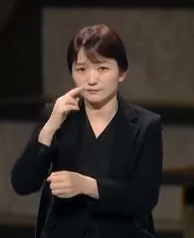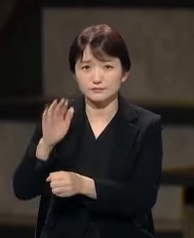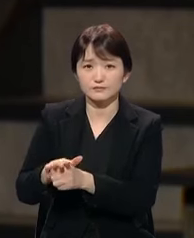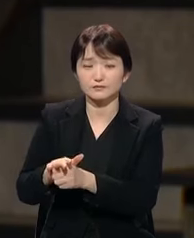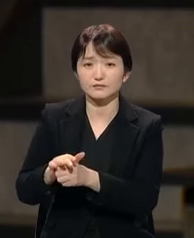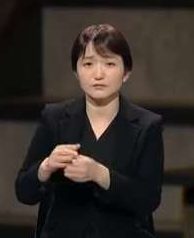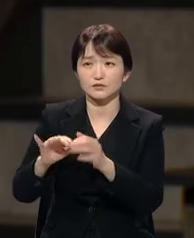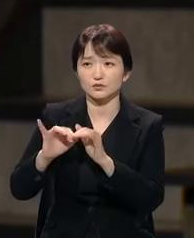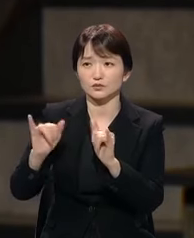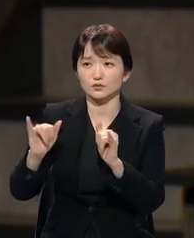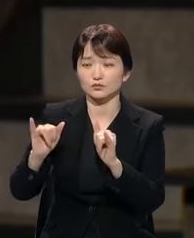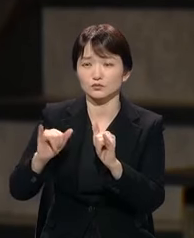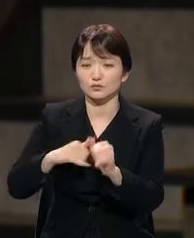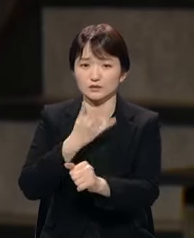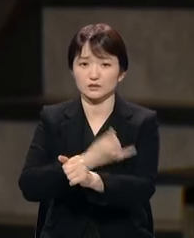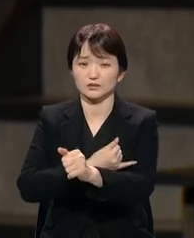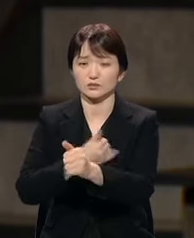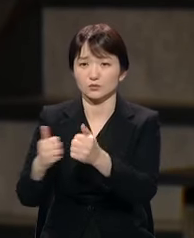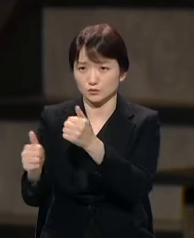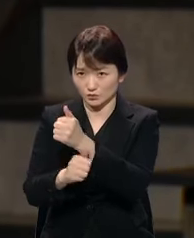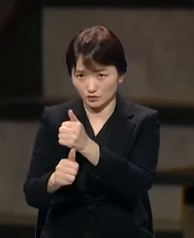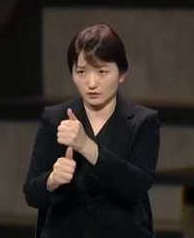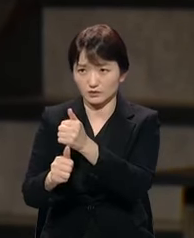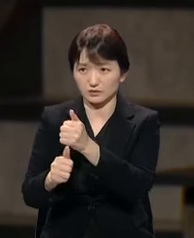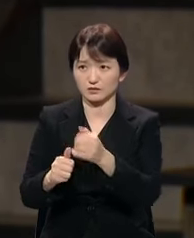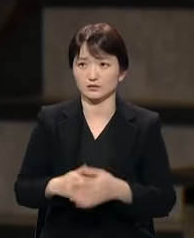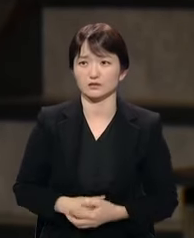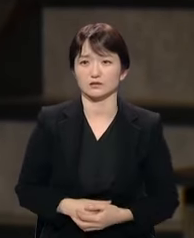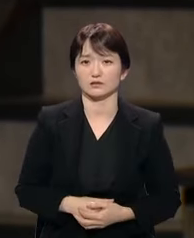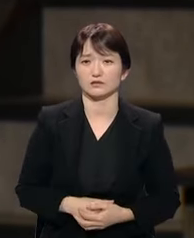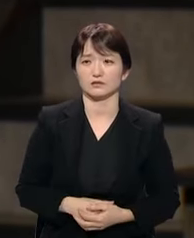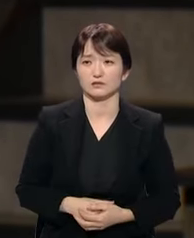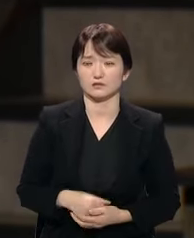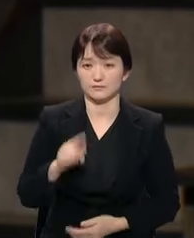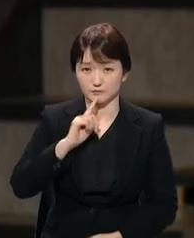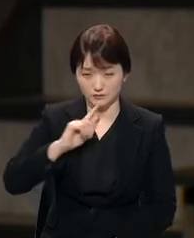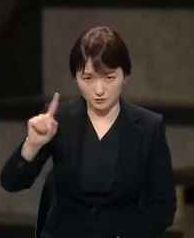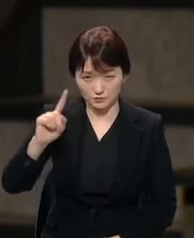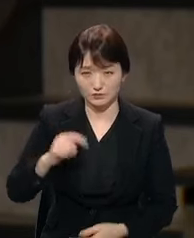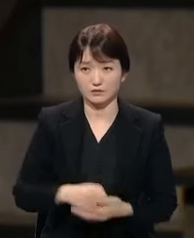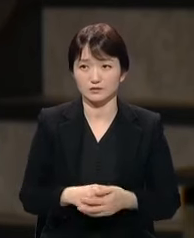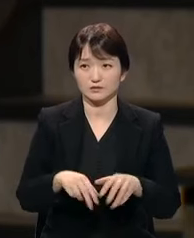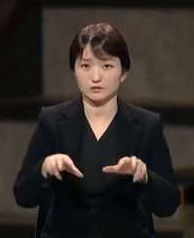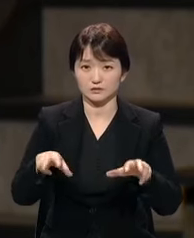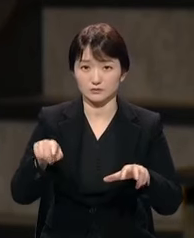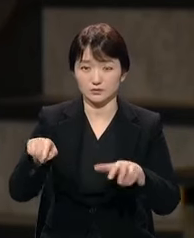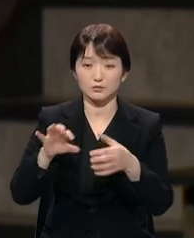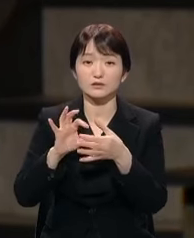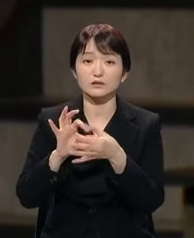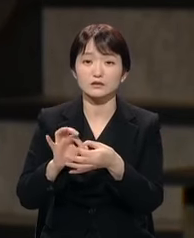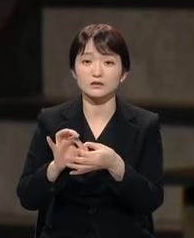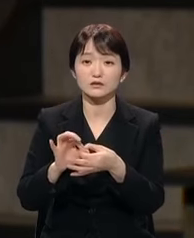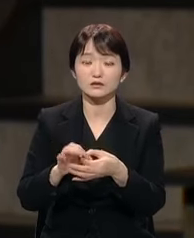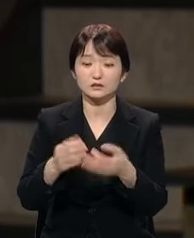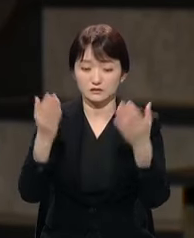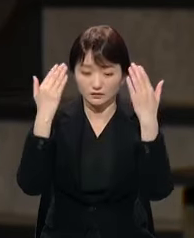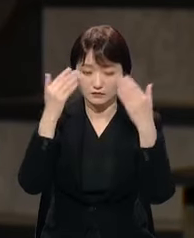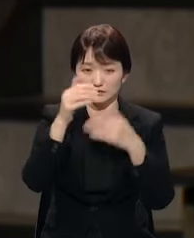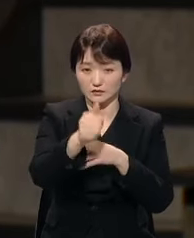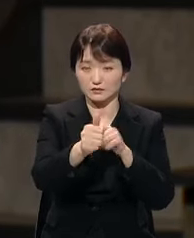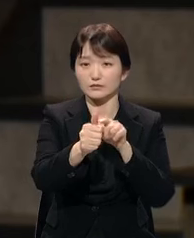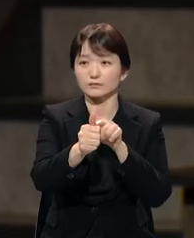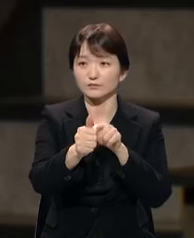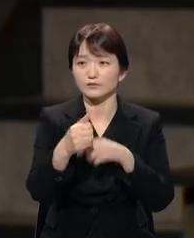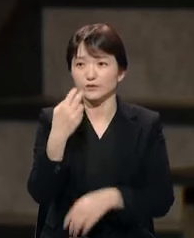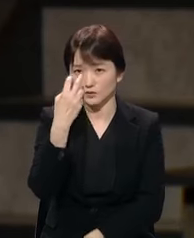그 권익 인권위원회에다가 그 신고를 했고요. 지금 이거와 연관돼서 이 교장 선생님에